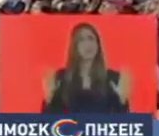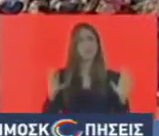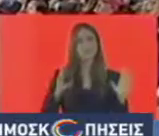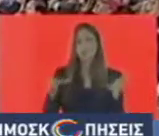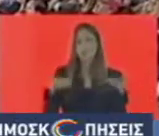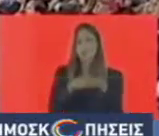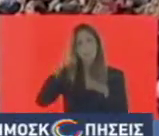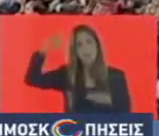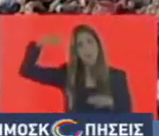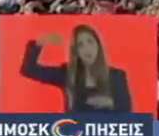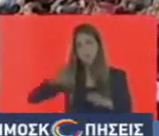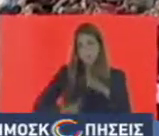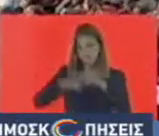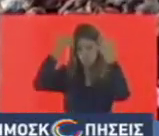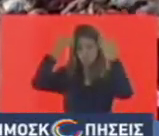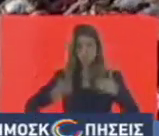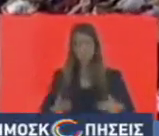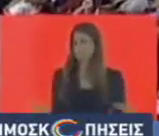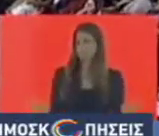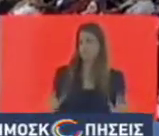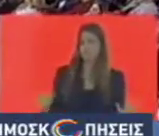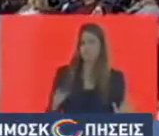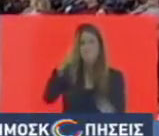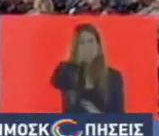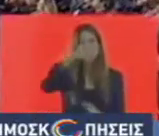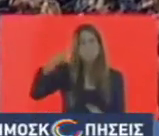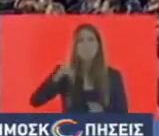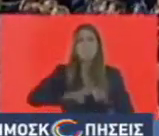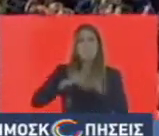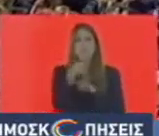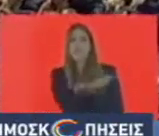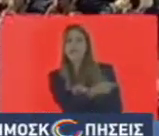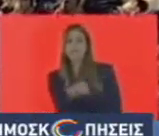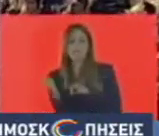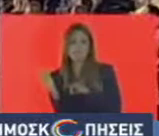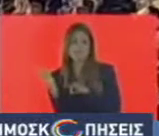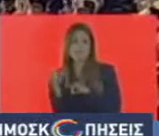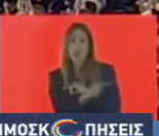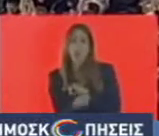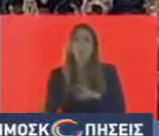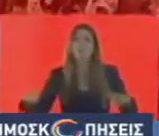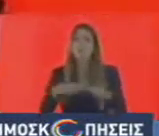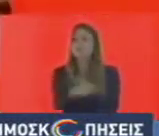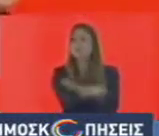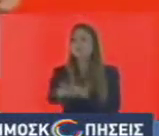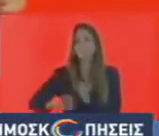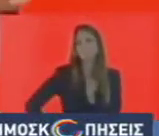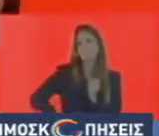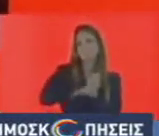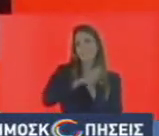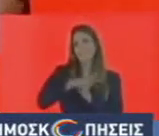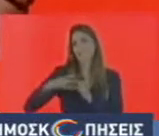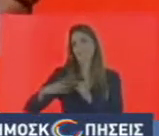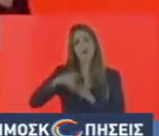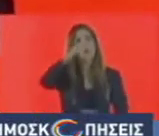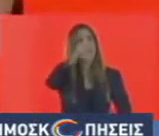ονειρευόμαστε δεν είναι ο πρόεδρός του, δεν είμαι εγώ. Ο ΣΥΡΙΖΑ είναι εσείς, όλοι εσείς, οι άνθρωποι που τον στηρίζουν,